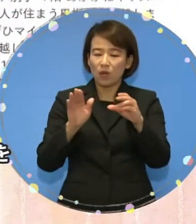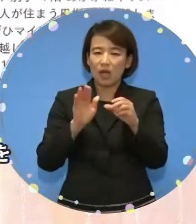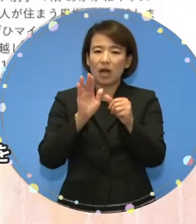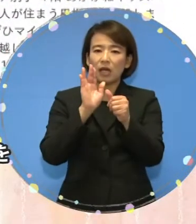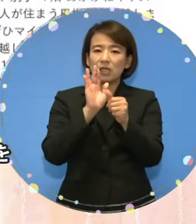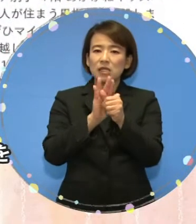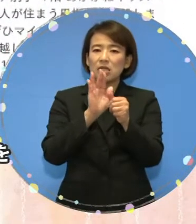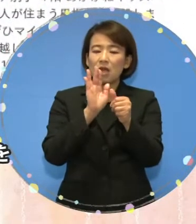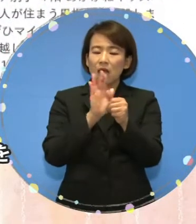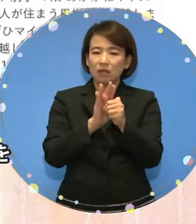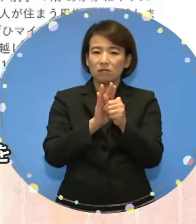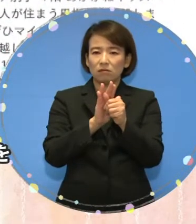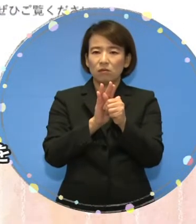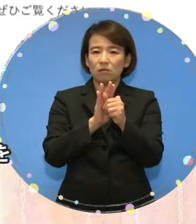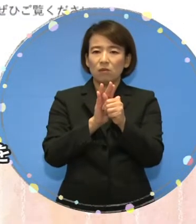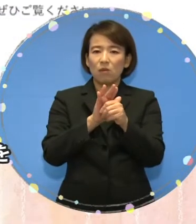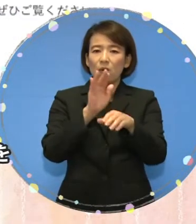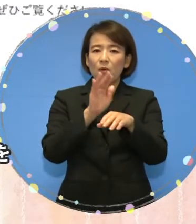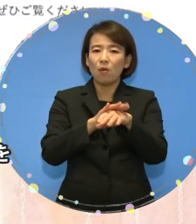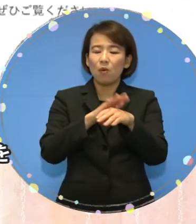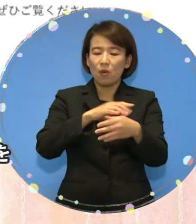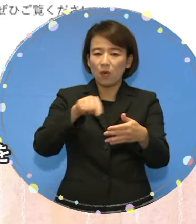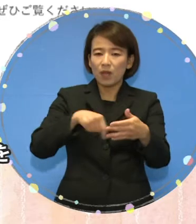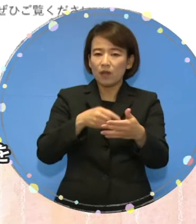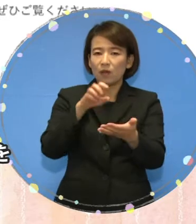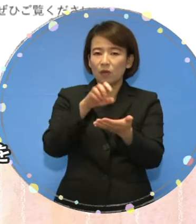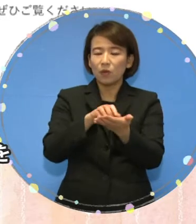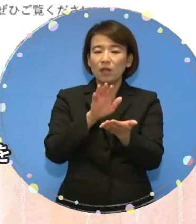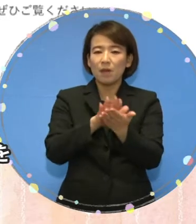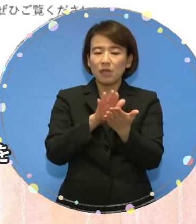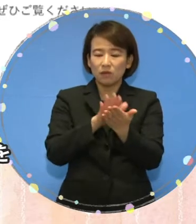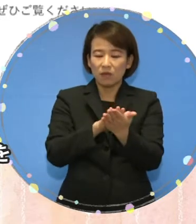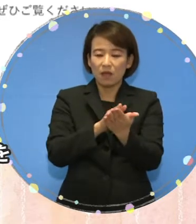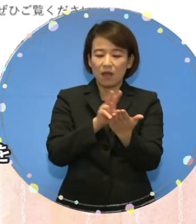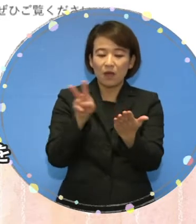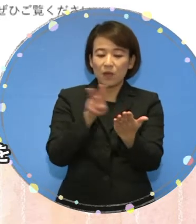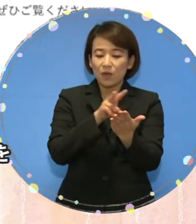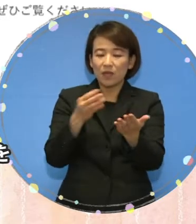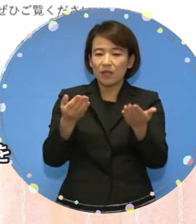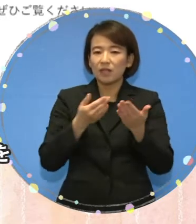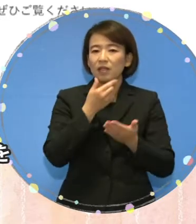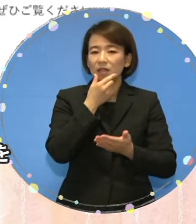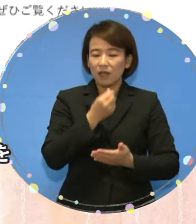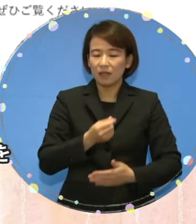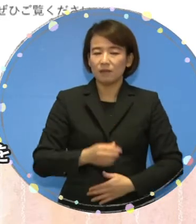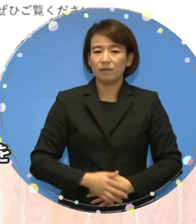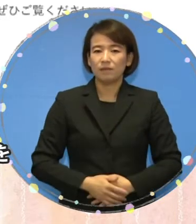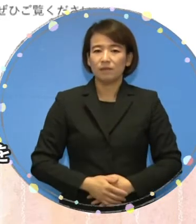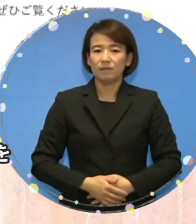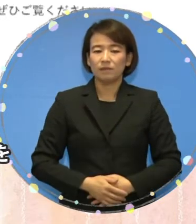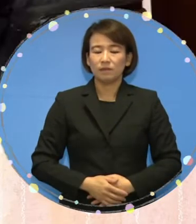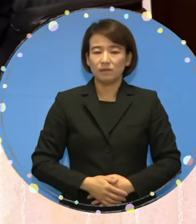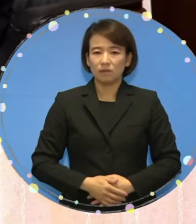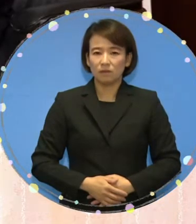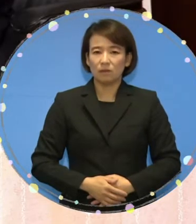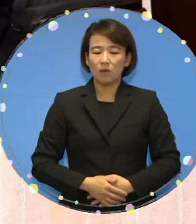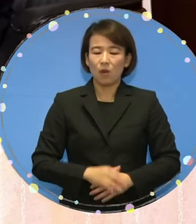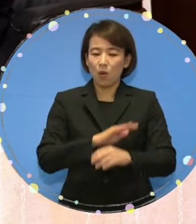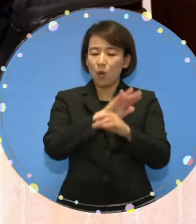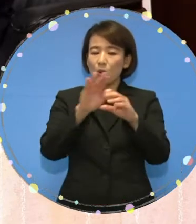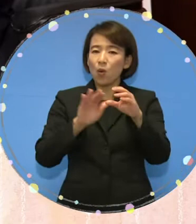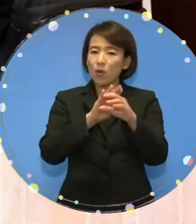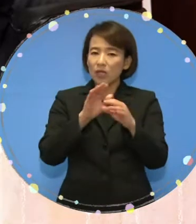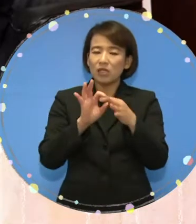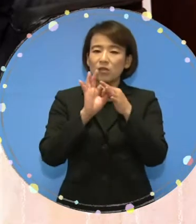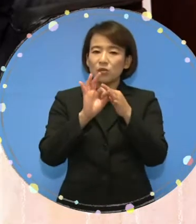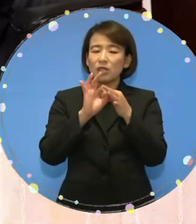伴う主な支援策等を詳しく掲載しておりますのでそちらをご覧下さい新型コーナー